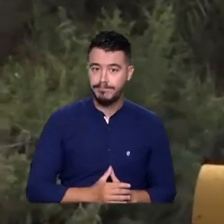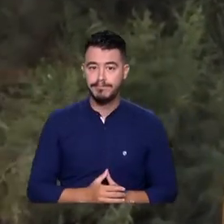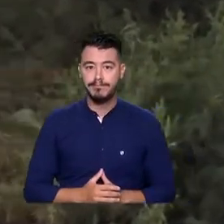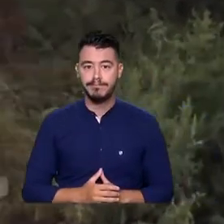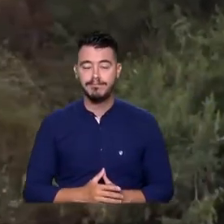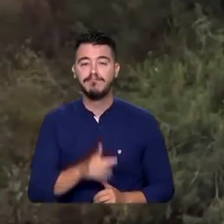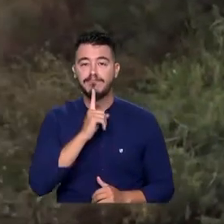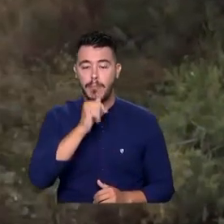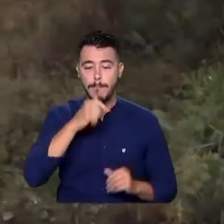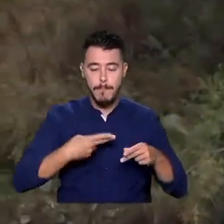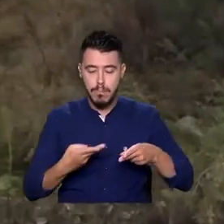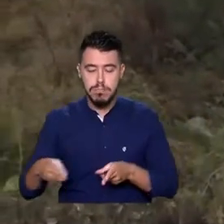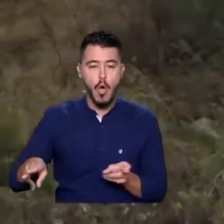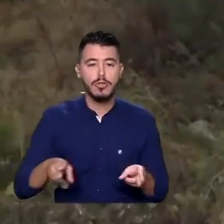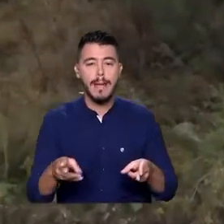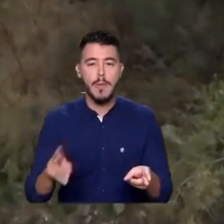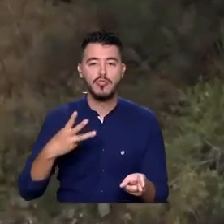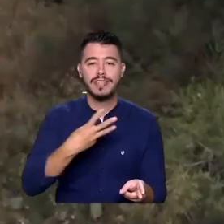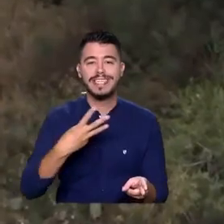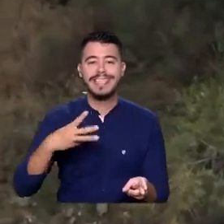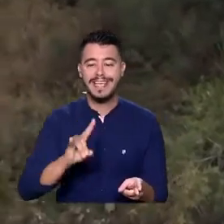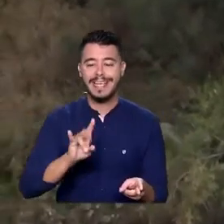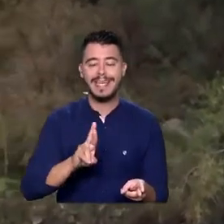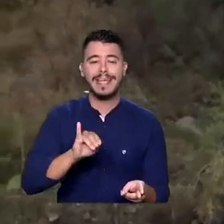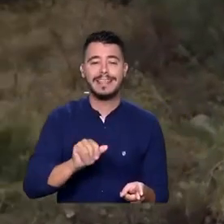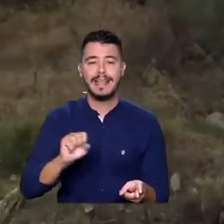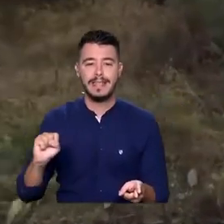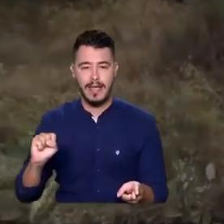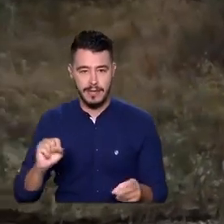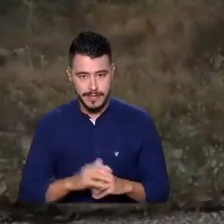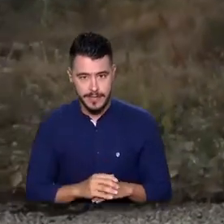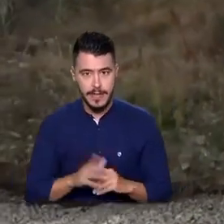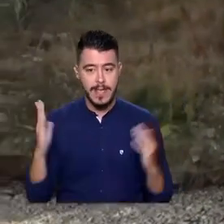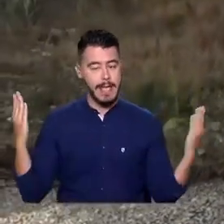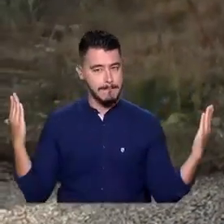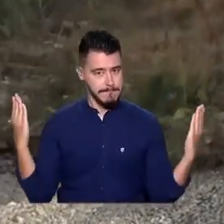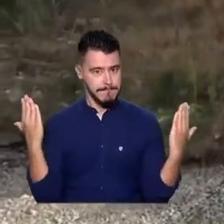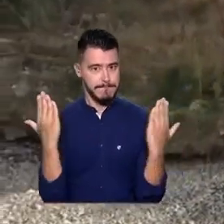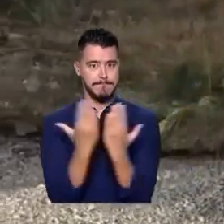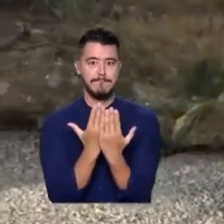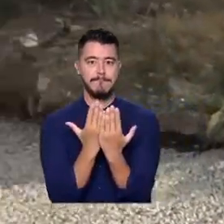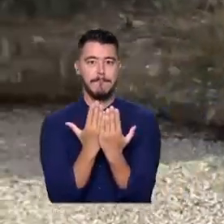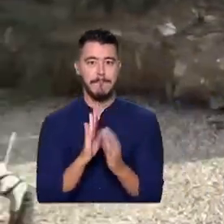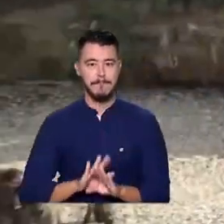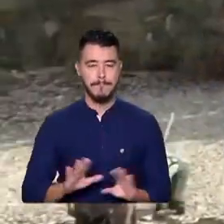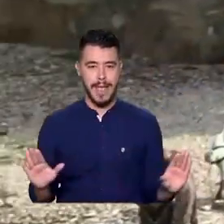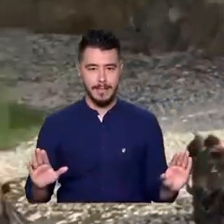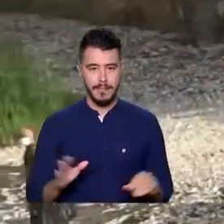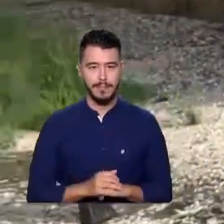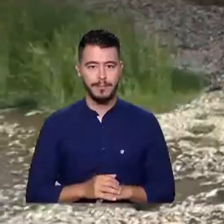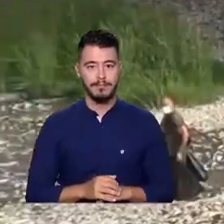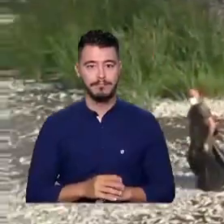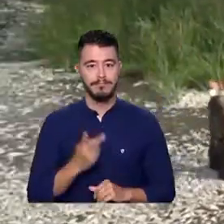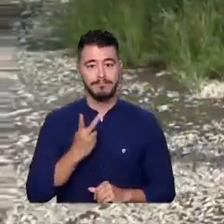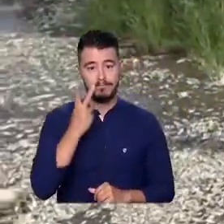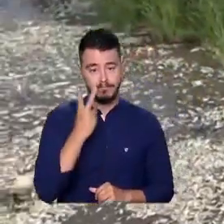στον Ξηριά αυτή τη στιγμή, παρότι έκλεισε το θυρόφραγμα και η κατάσταση είναι σαφώς βελτιωμένη, καθώς δεν έρχονται άλλα ψάρια. Να σας